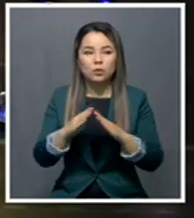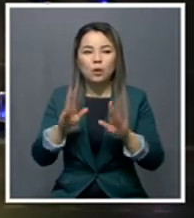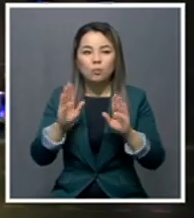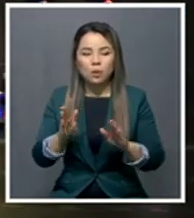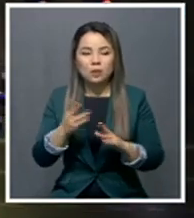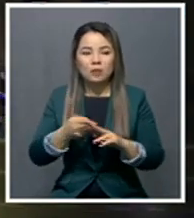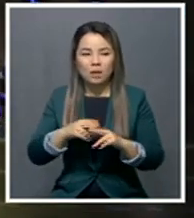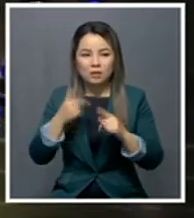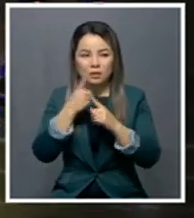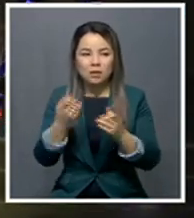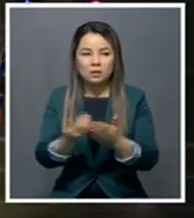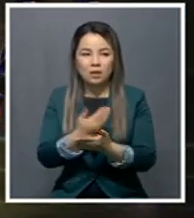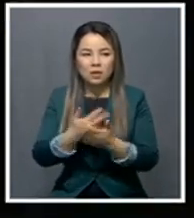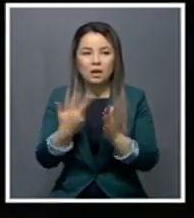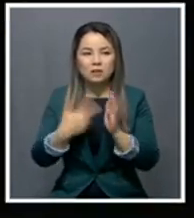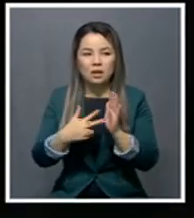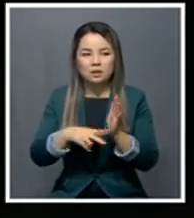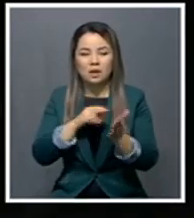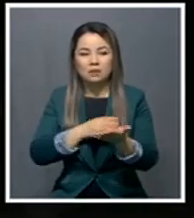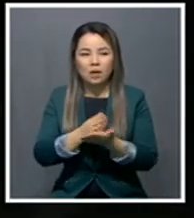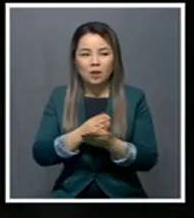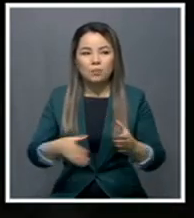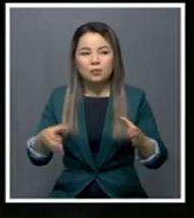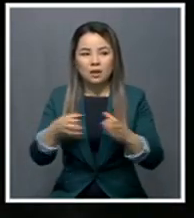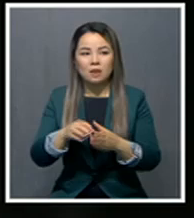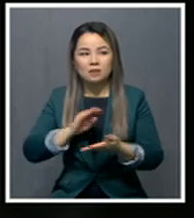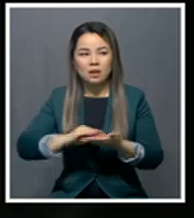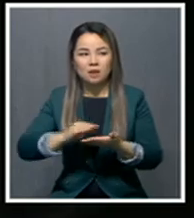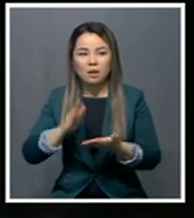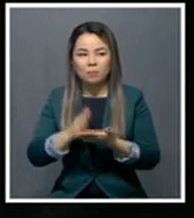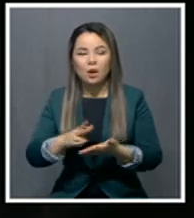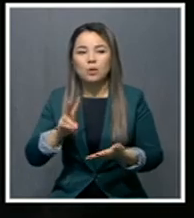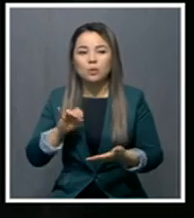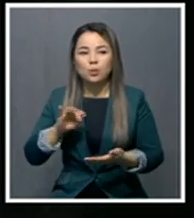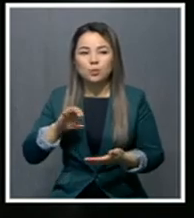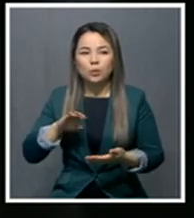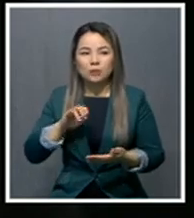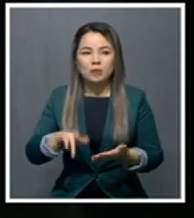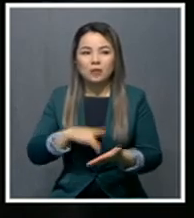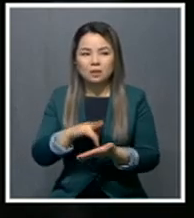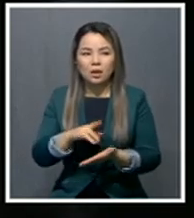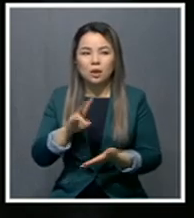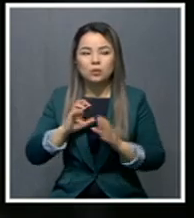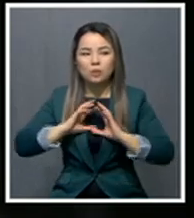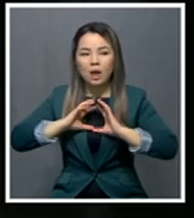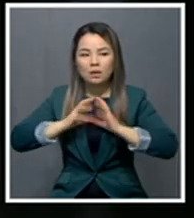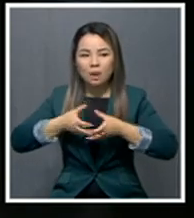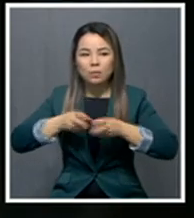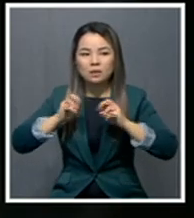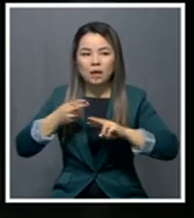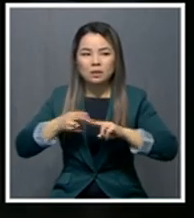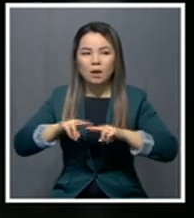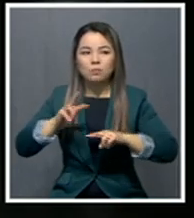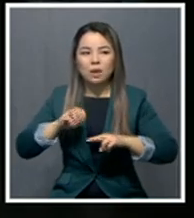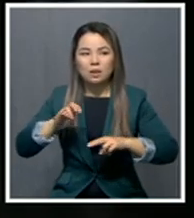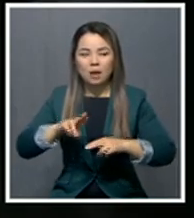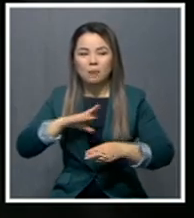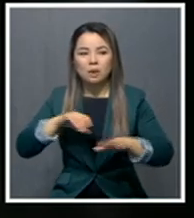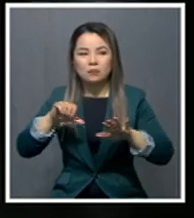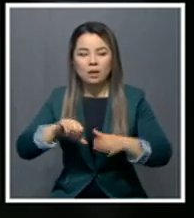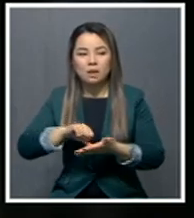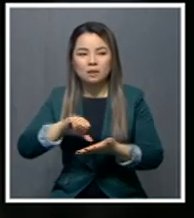бол ескертпесін 80 қызметтік көліктің көмегімен жазған. Ал Нұрсултан қаласындағы Нұрәлем сферасының медиа